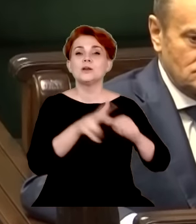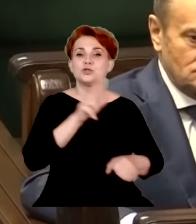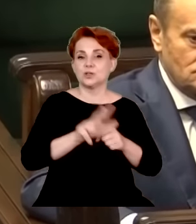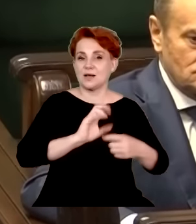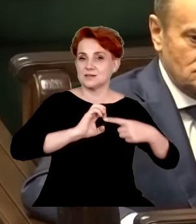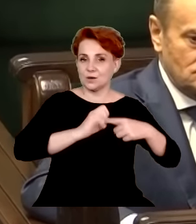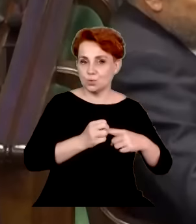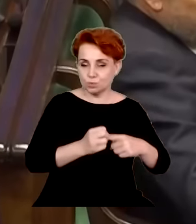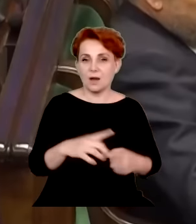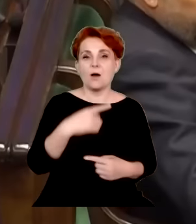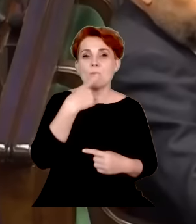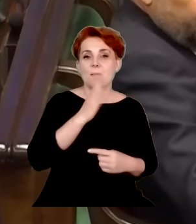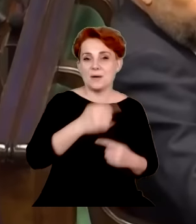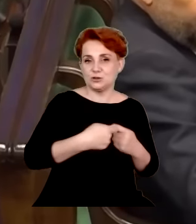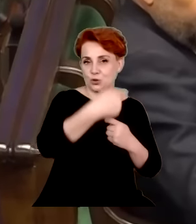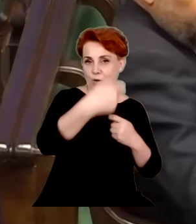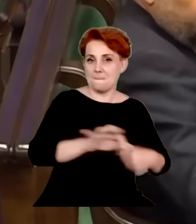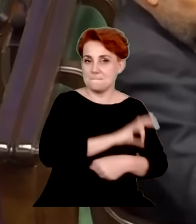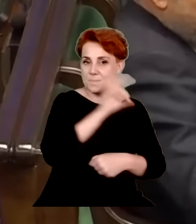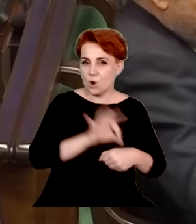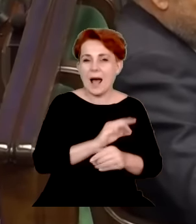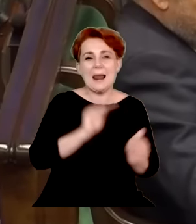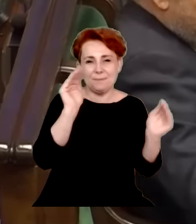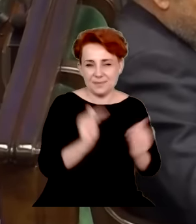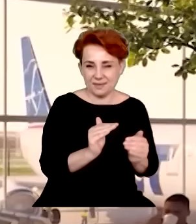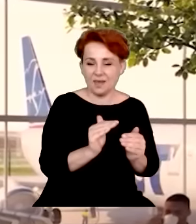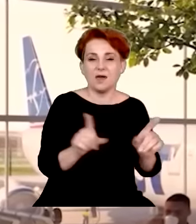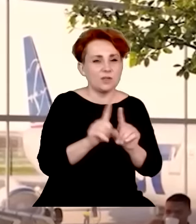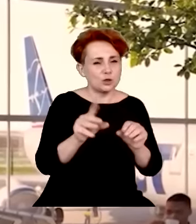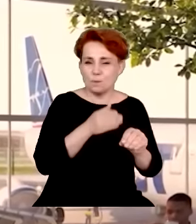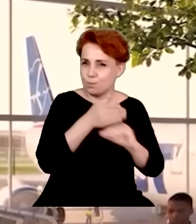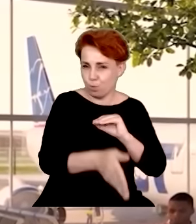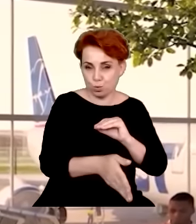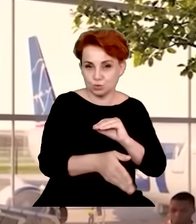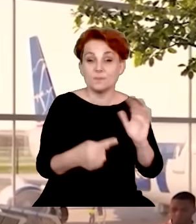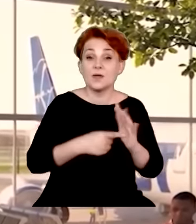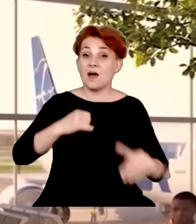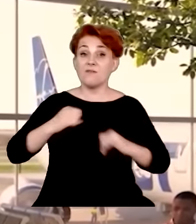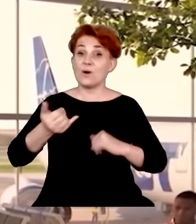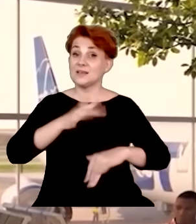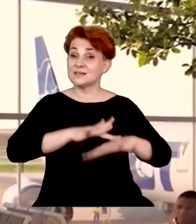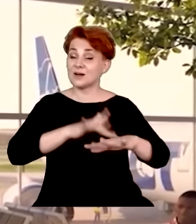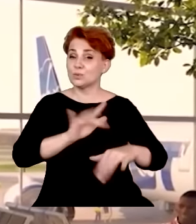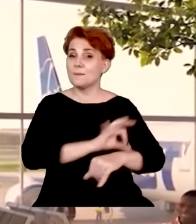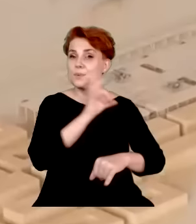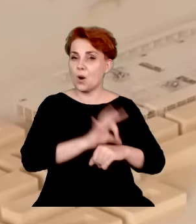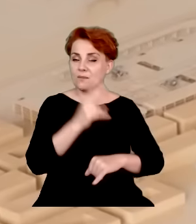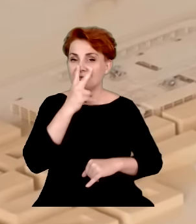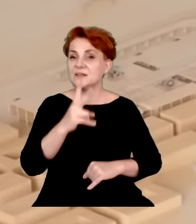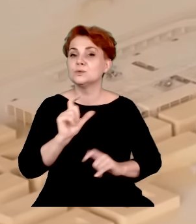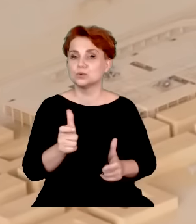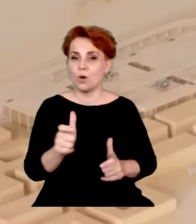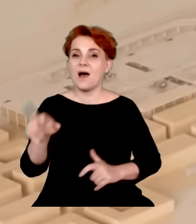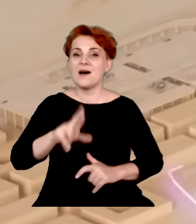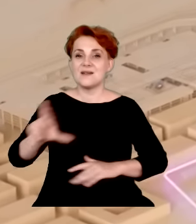ostatecznie zapowiedziała kontynuację projektu w okrojonej formie i ze znacznym opóźnieniem. O stosunku władzy do tego projektu świadczy fakt, że do Rady Nadzorczej